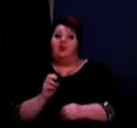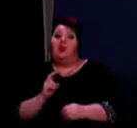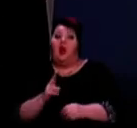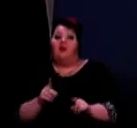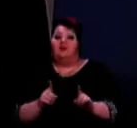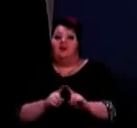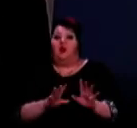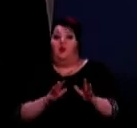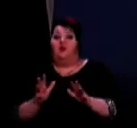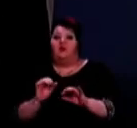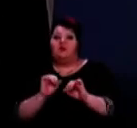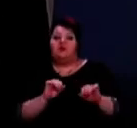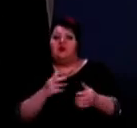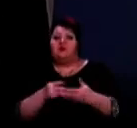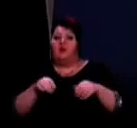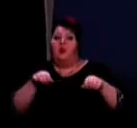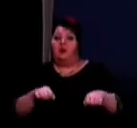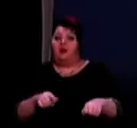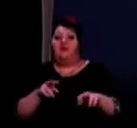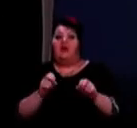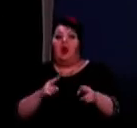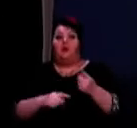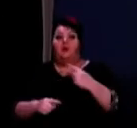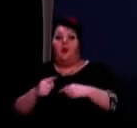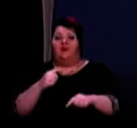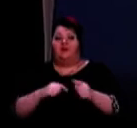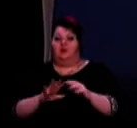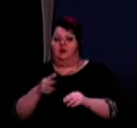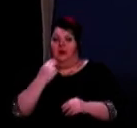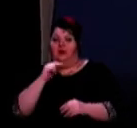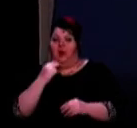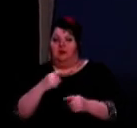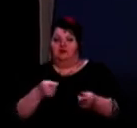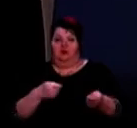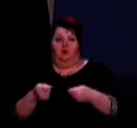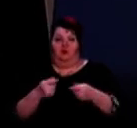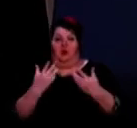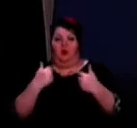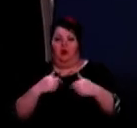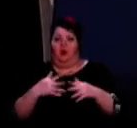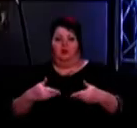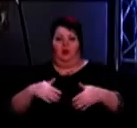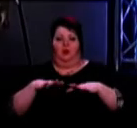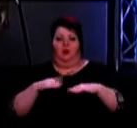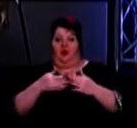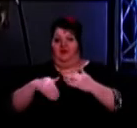випадку захистити свої права? Як повернути неякісний товар, коли нам не рекомендують виходити із